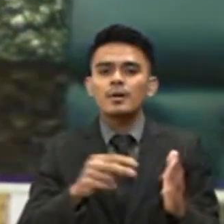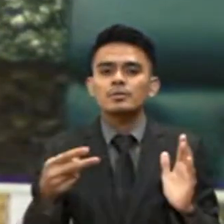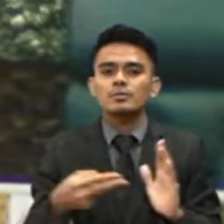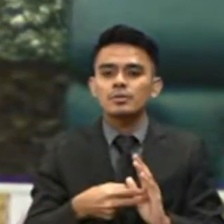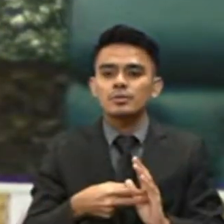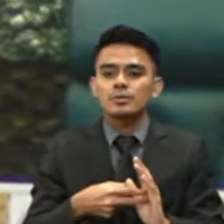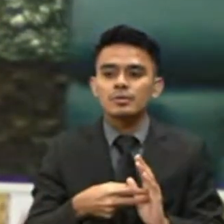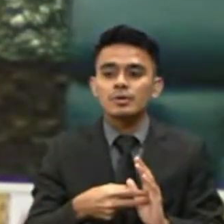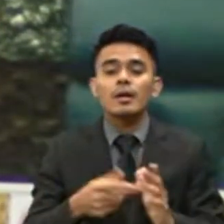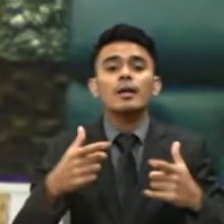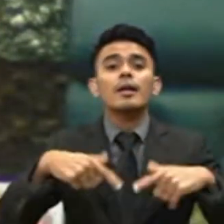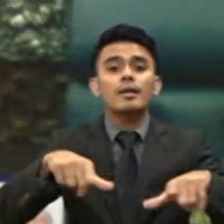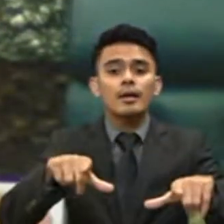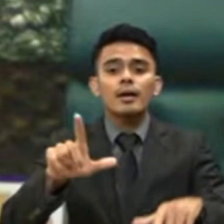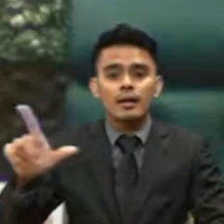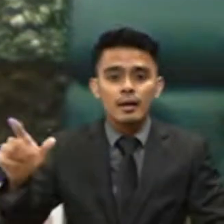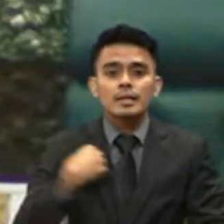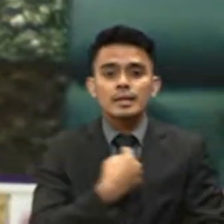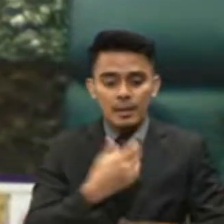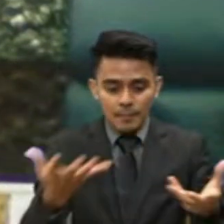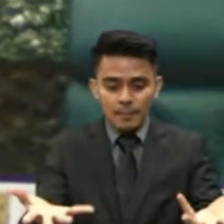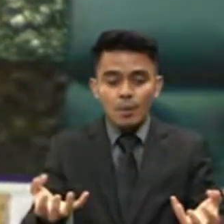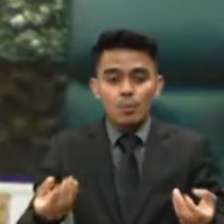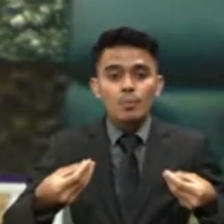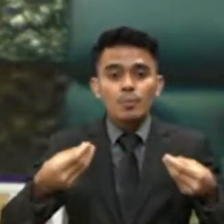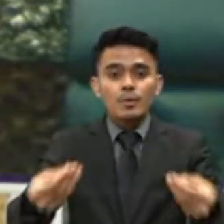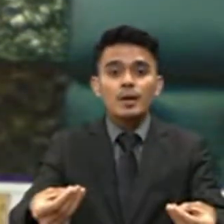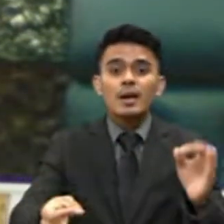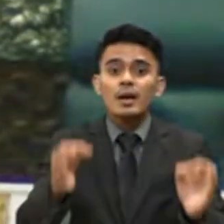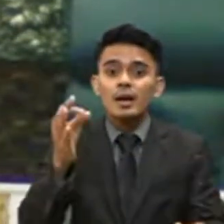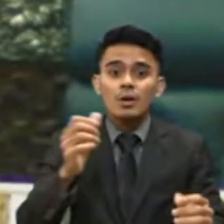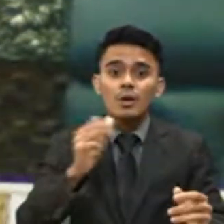yang layak lah yang ketidak bagilah